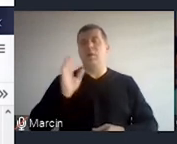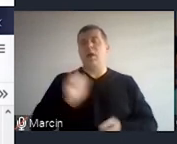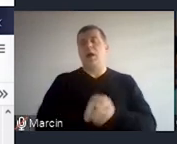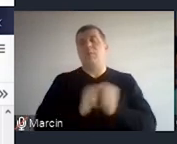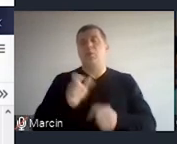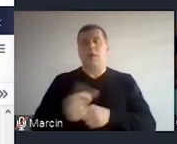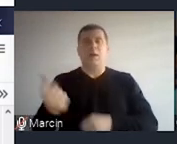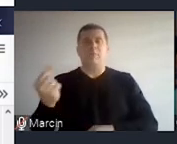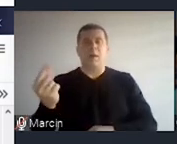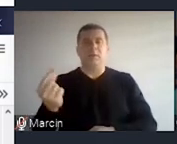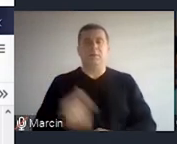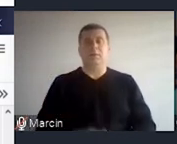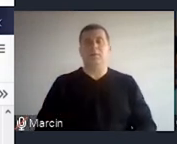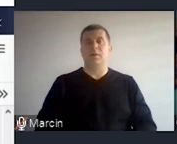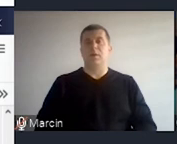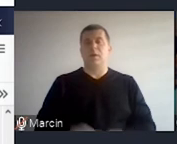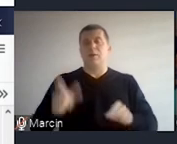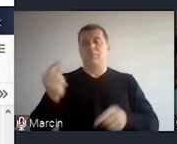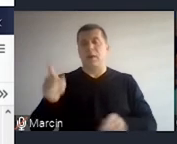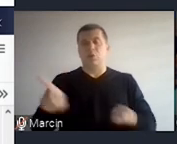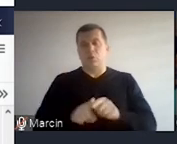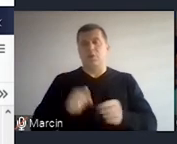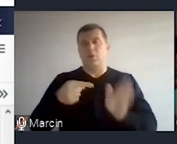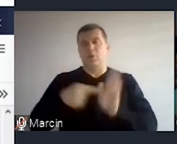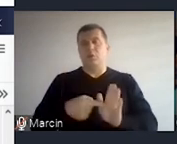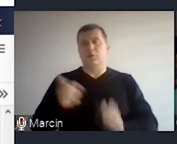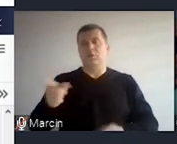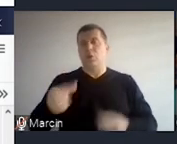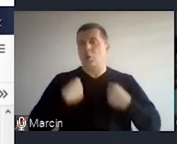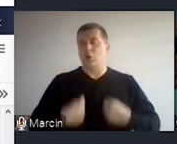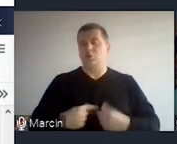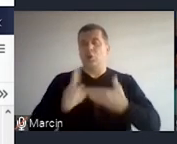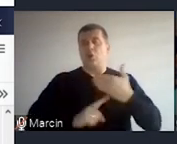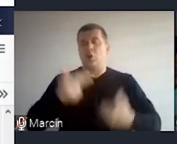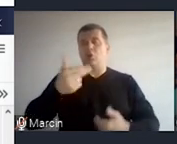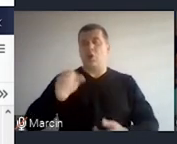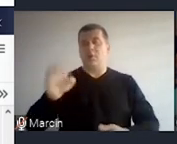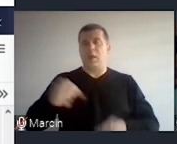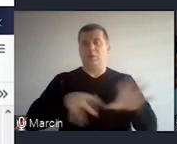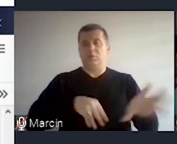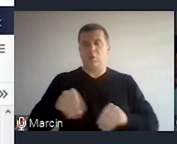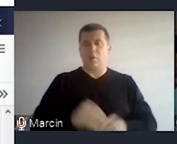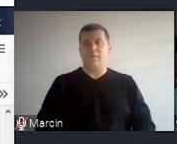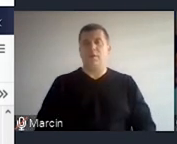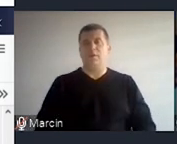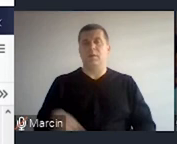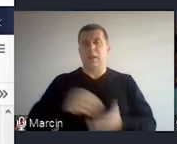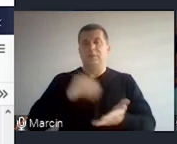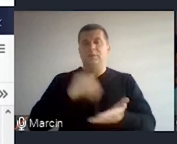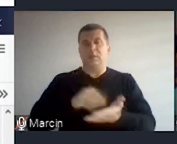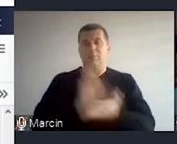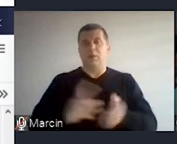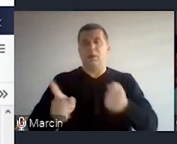partnerem, tego tu nie uwzględniono, ale partnera również dotyczy. Ta osoba rozlicza się notą księgową i to jest zapisane w